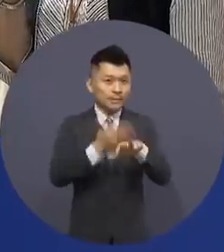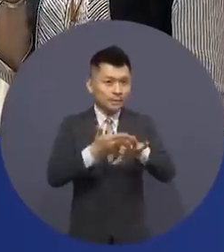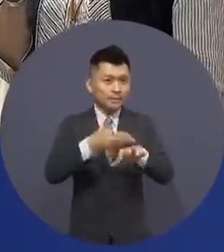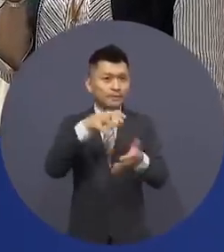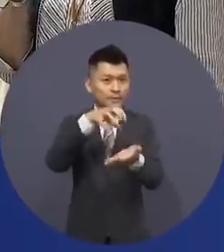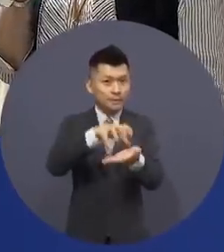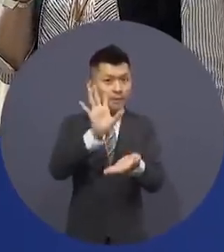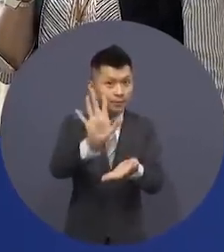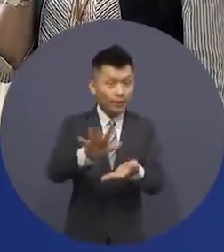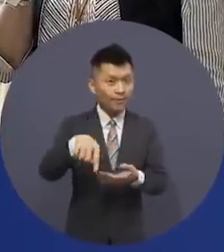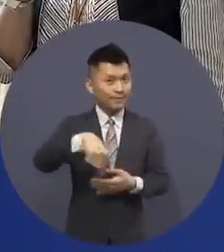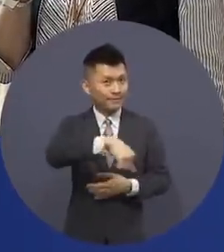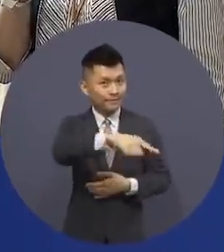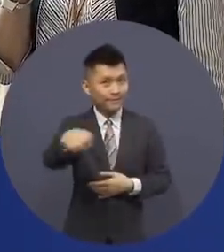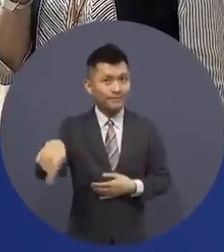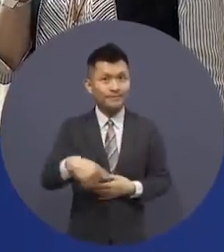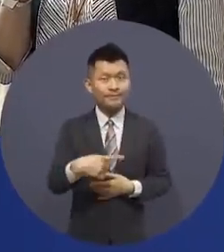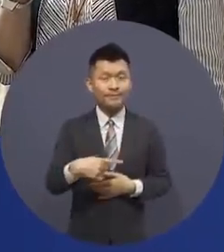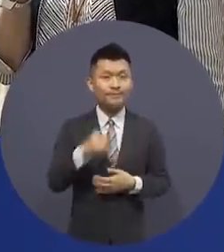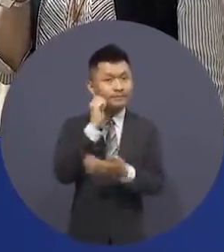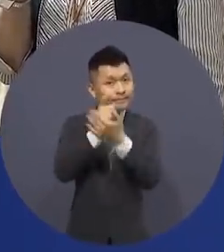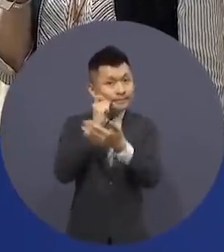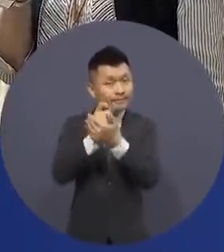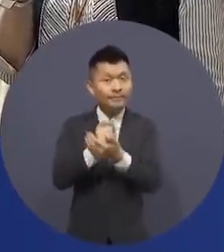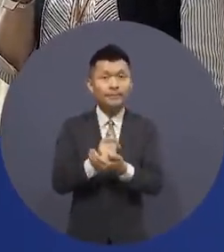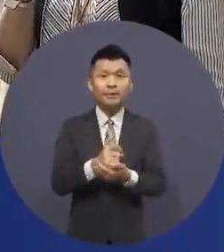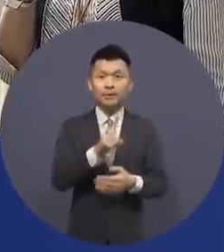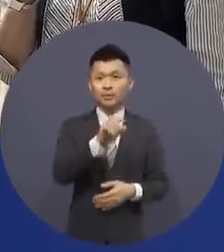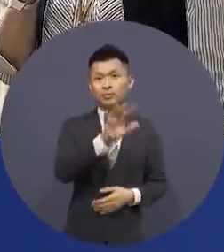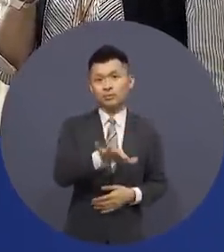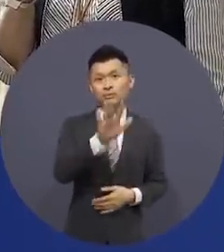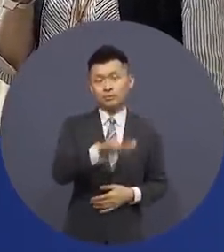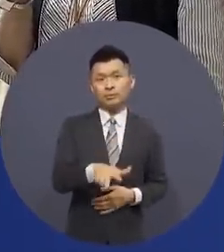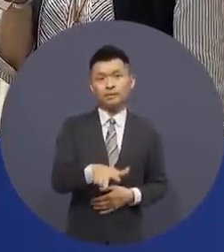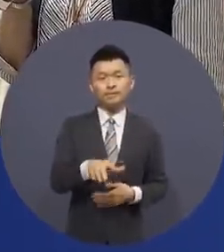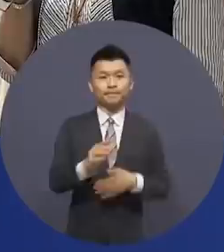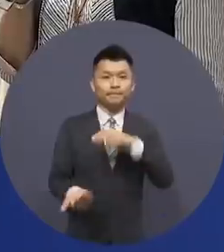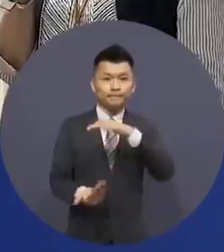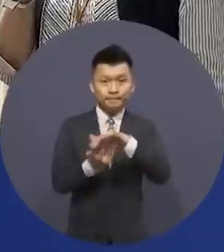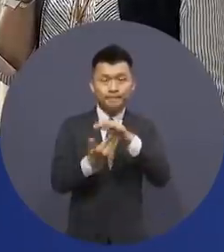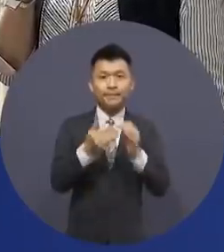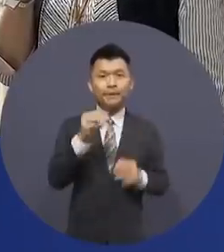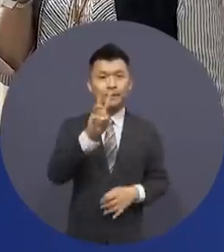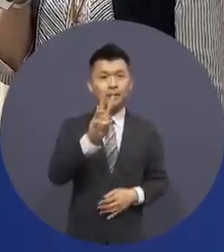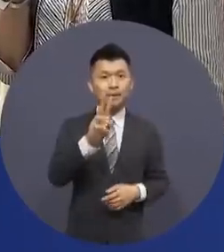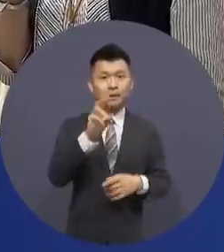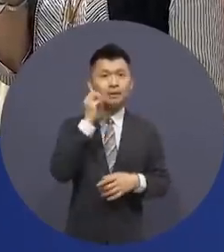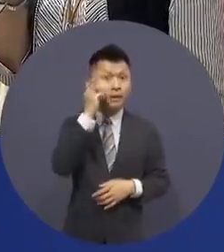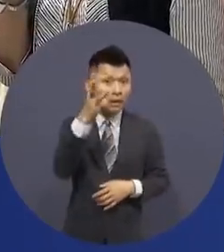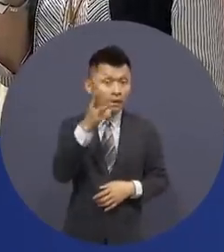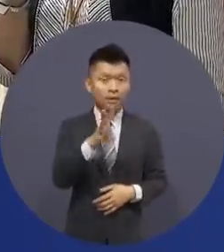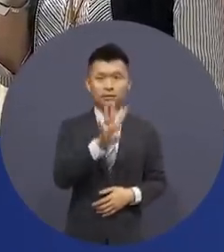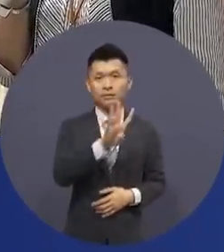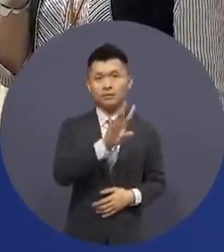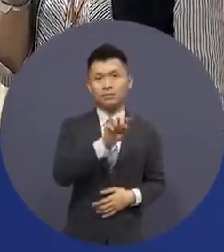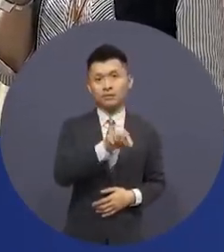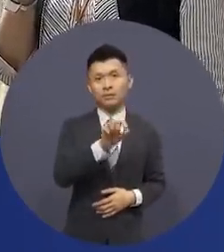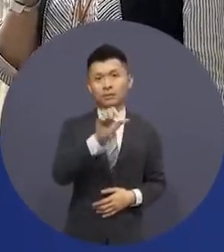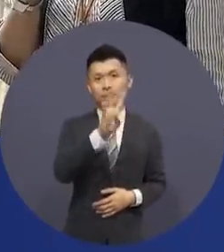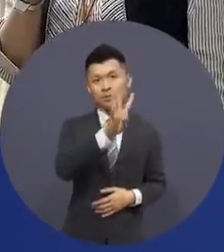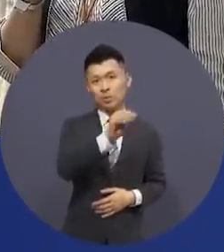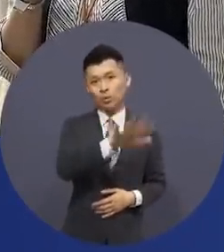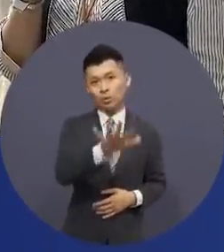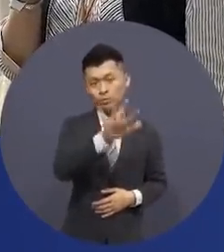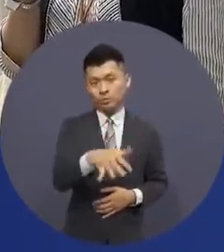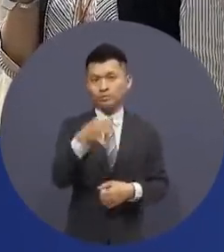群人，我们给他每个月 1.5 万，一次发给三个月 4.5 万的这个，工作补贴